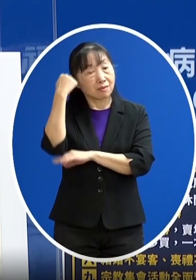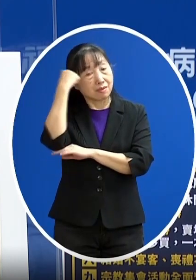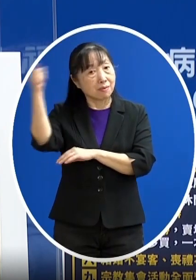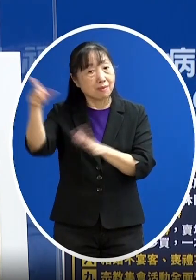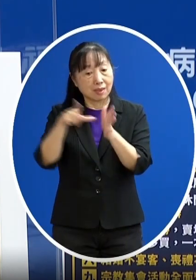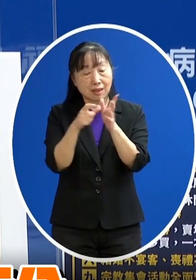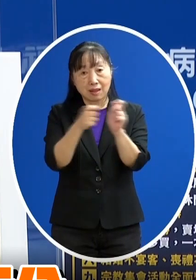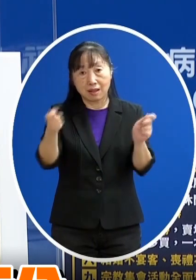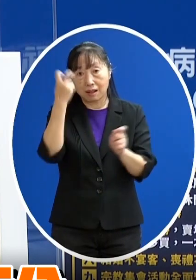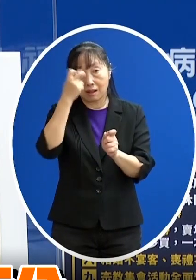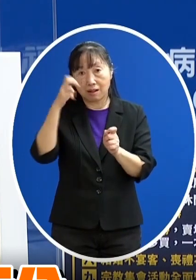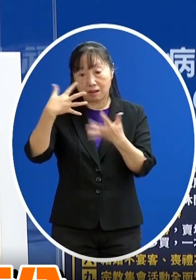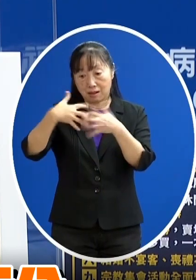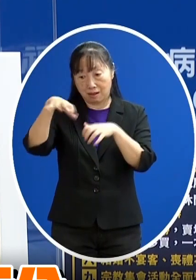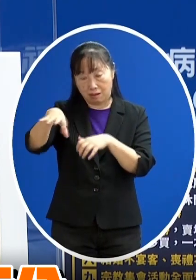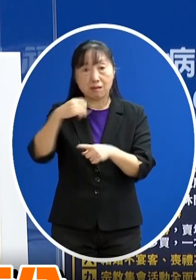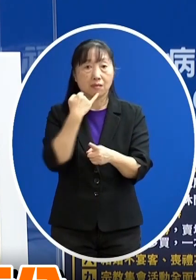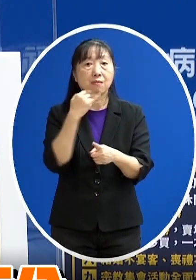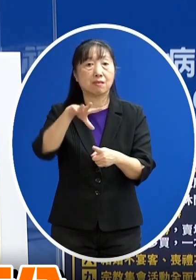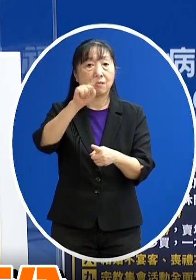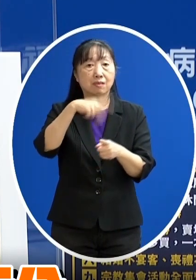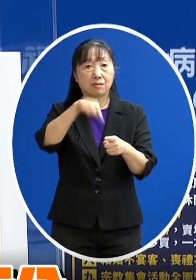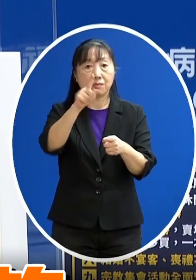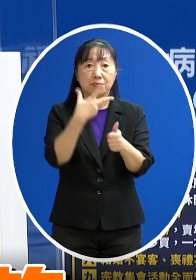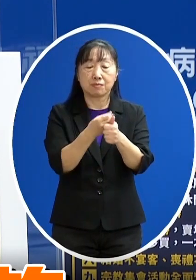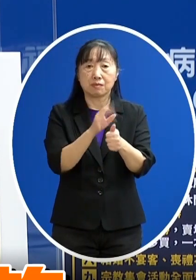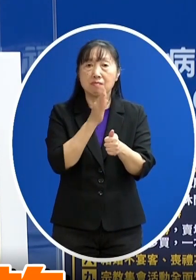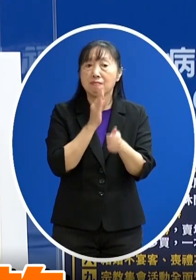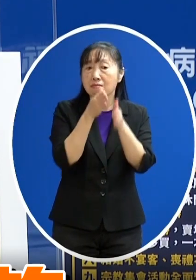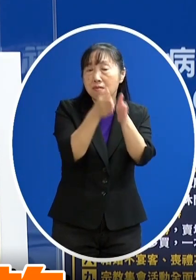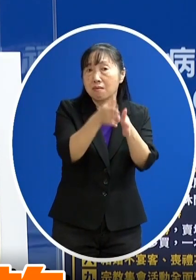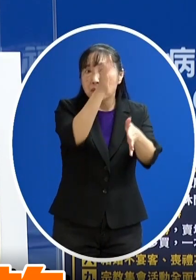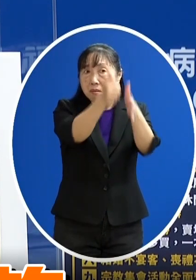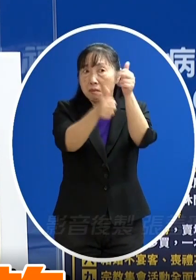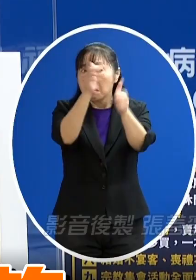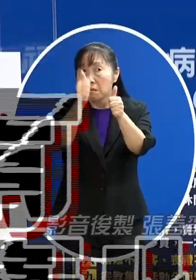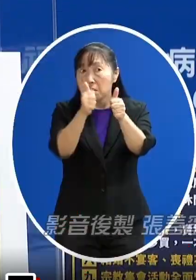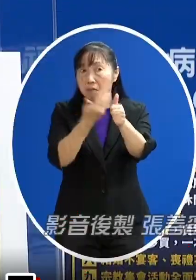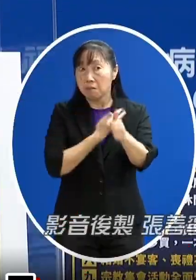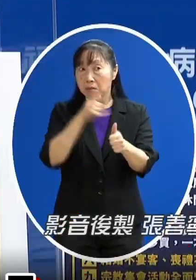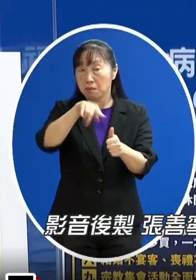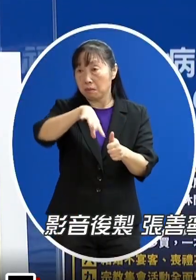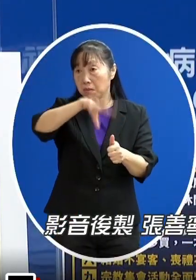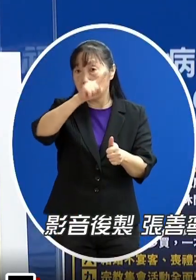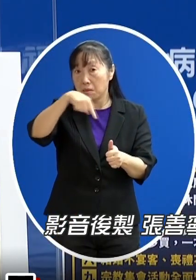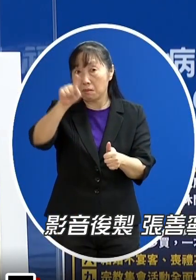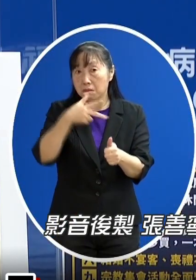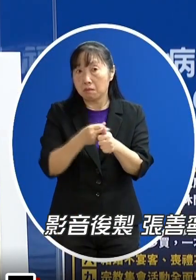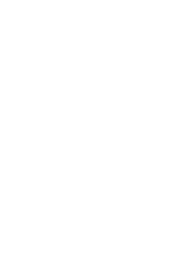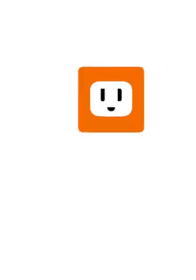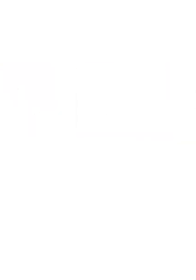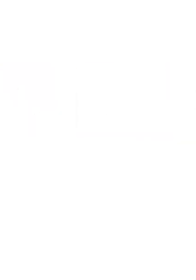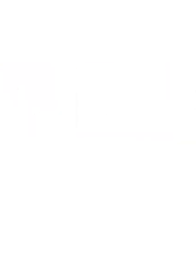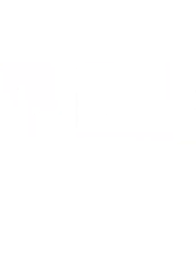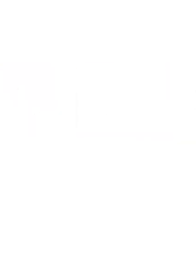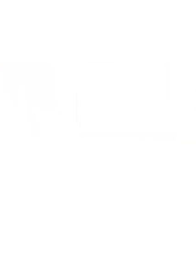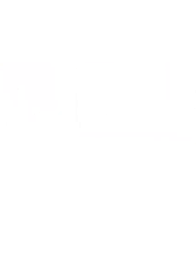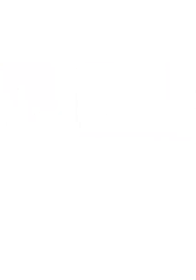会可以打。好，但没有特别的说哈是大佬而开放哈，绝对没有这样的事情。